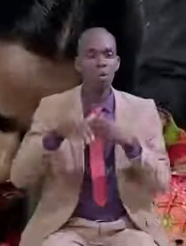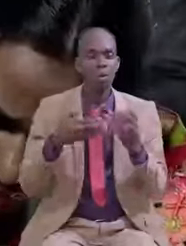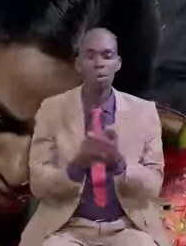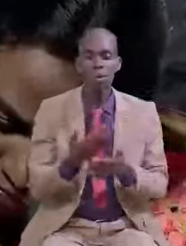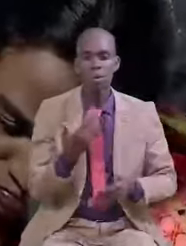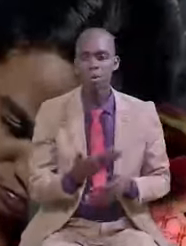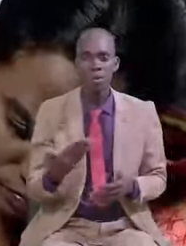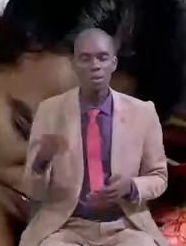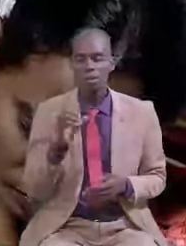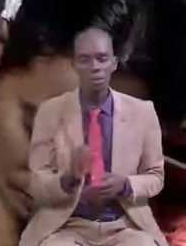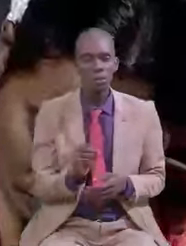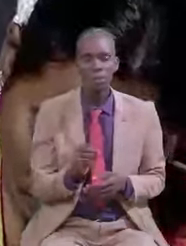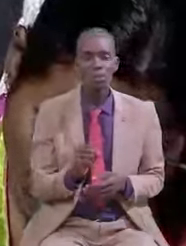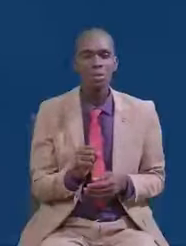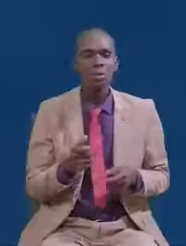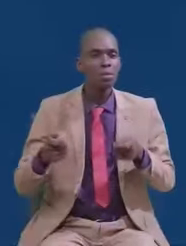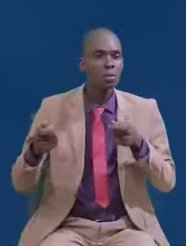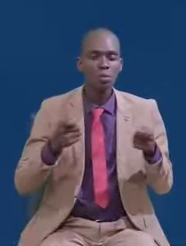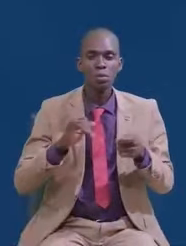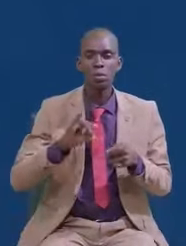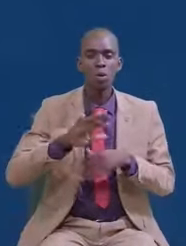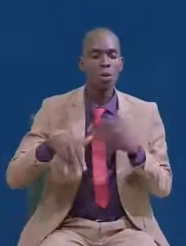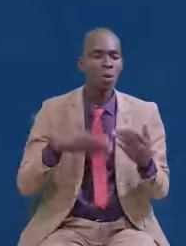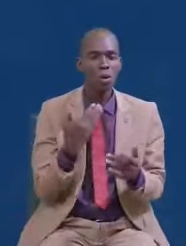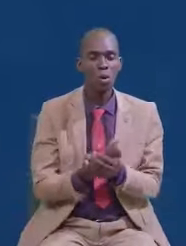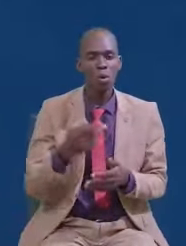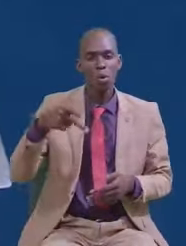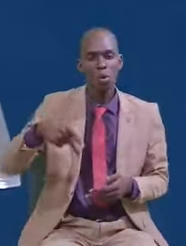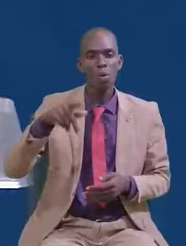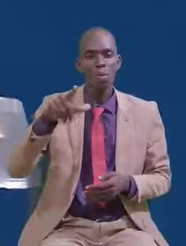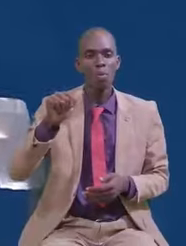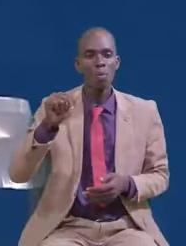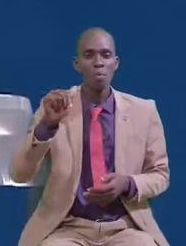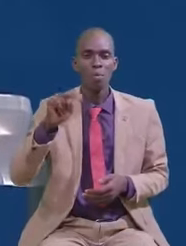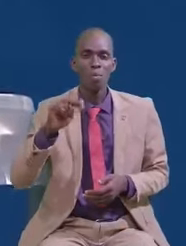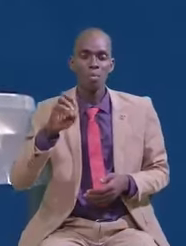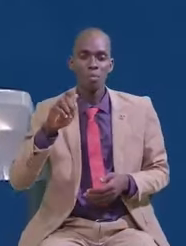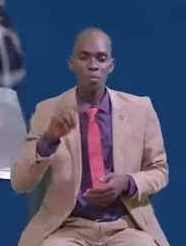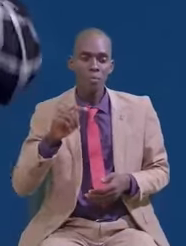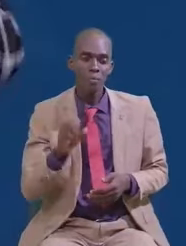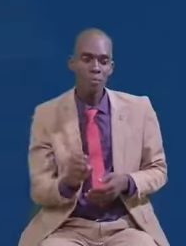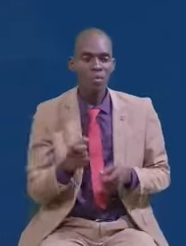qui soutient toutes les planètes, qui soutient tous les hommes,